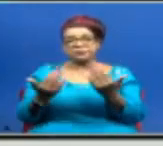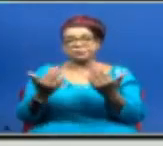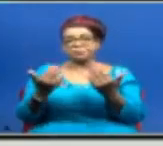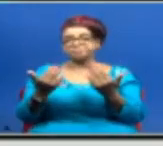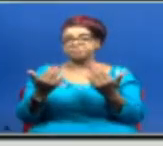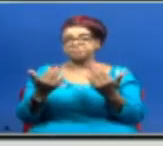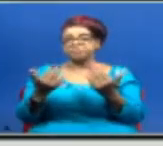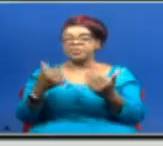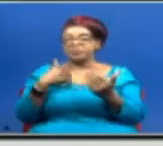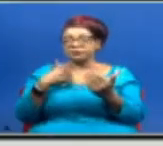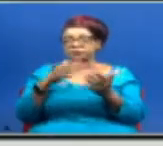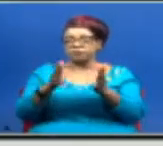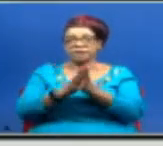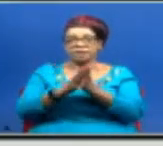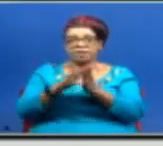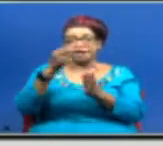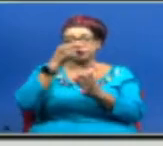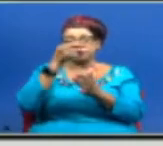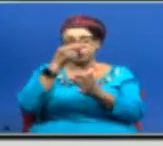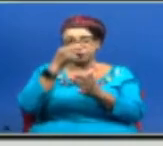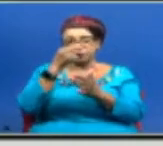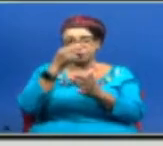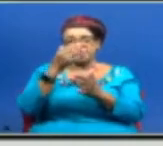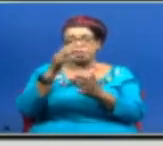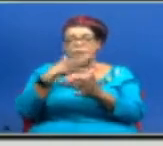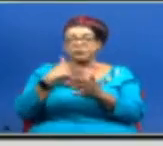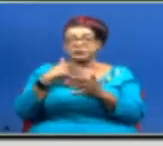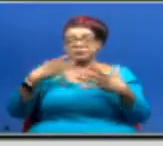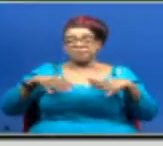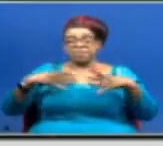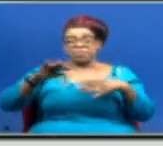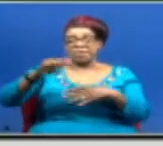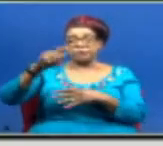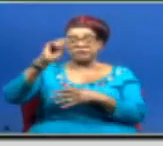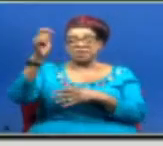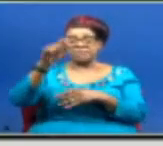naibu rais hatim maye amewu wenyi Wa